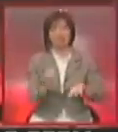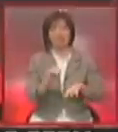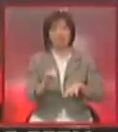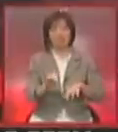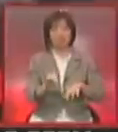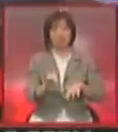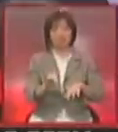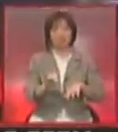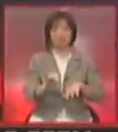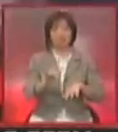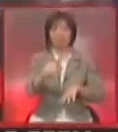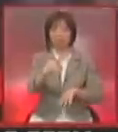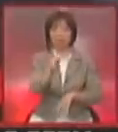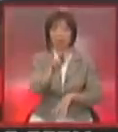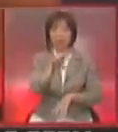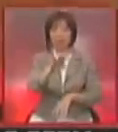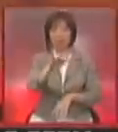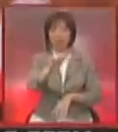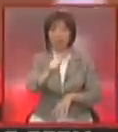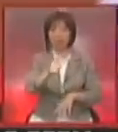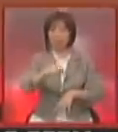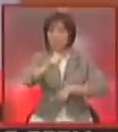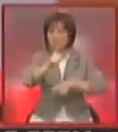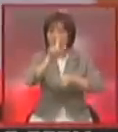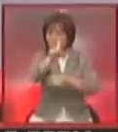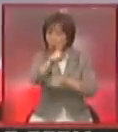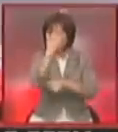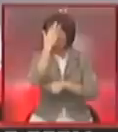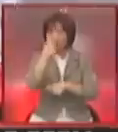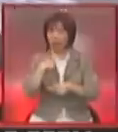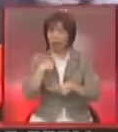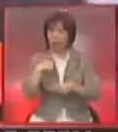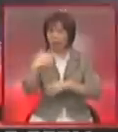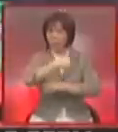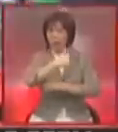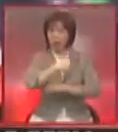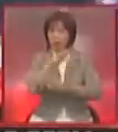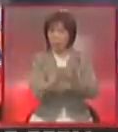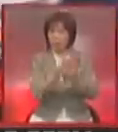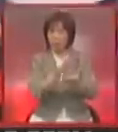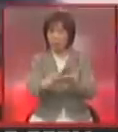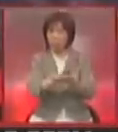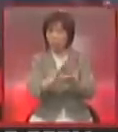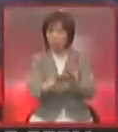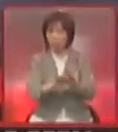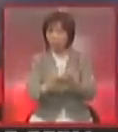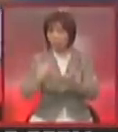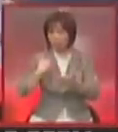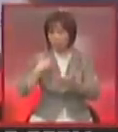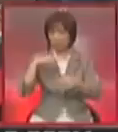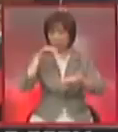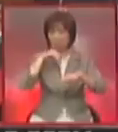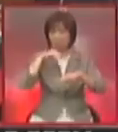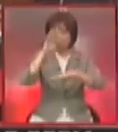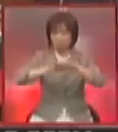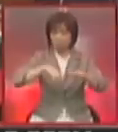din si Garcia kung paano nag-leak at nakarating sa prosekusyon ang bank documents ni Corona bago pa man ito ipasabina ng korte.